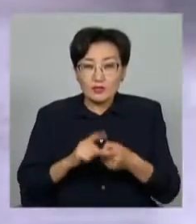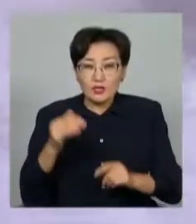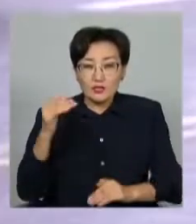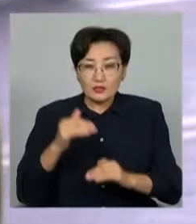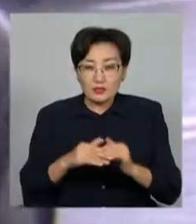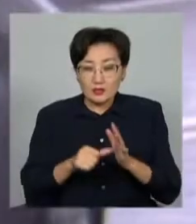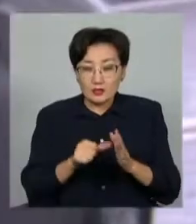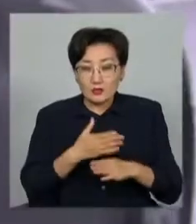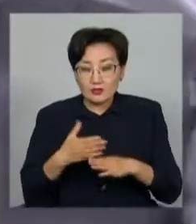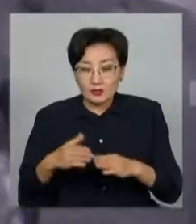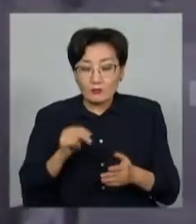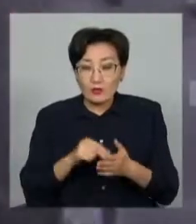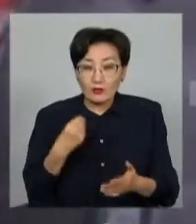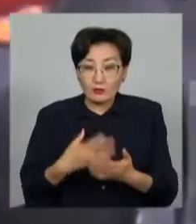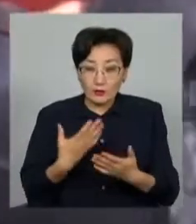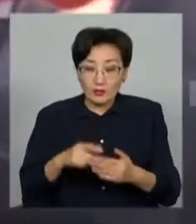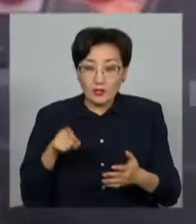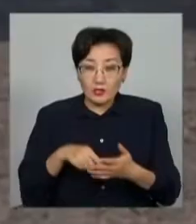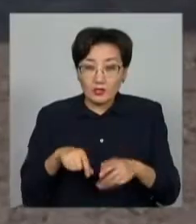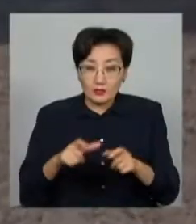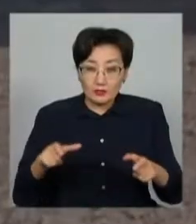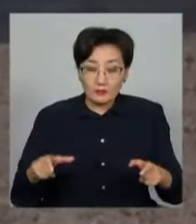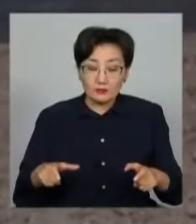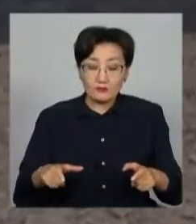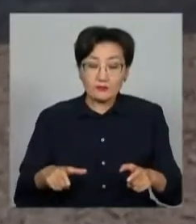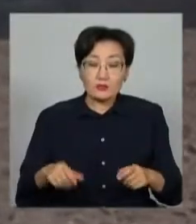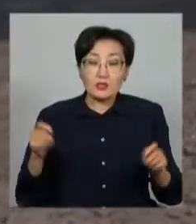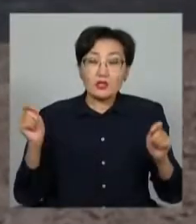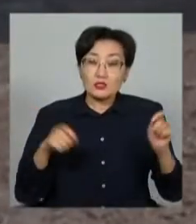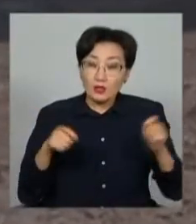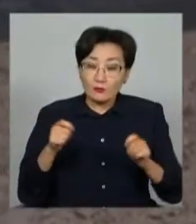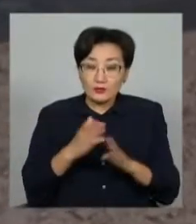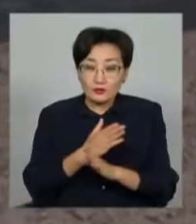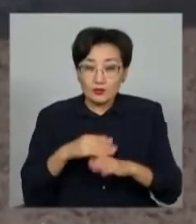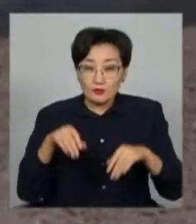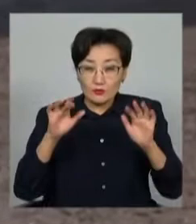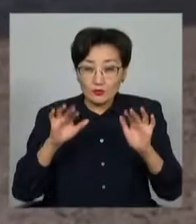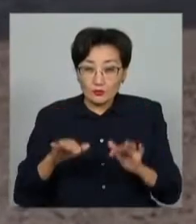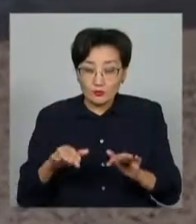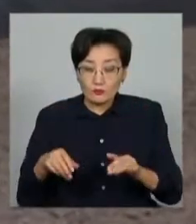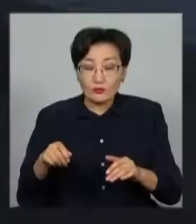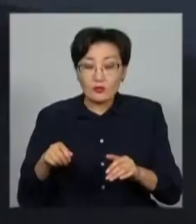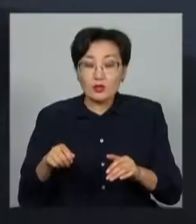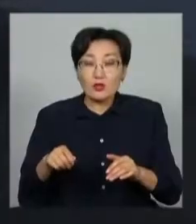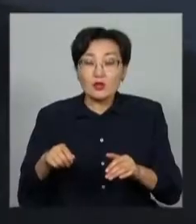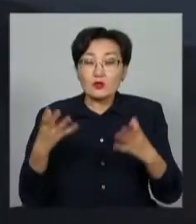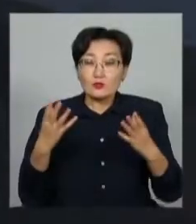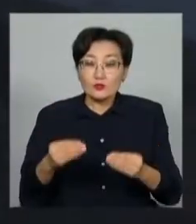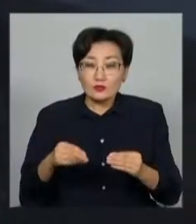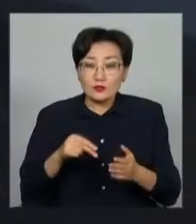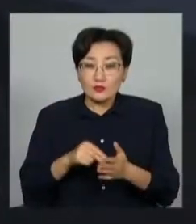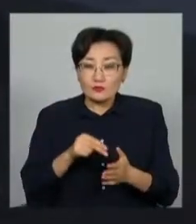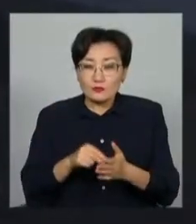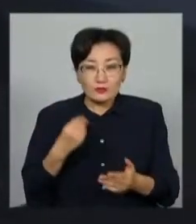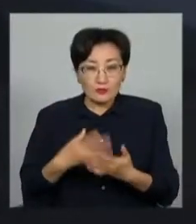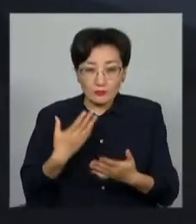кейін баға шарықтап кетеді дейді қала халқы. Иә, жаңбыр жауған кезде, қар жауған кезде 2000-ден жоғары болады. Иә, таксилар қымбат,